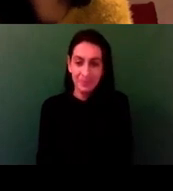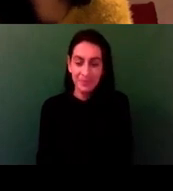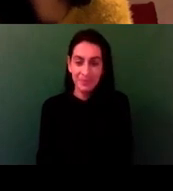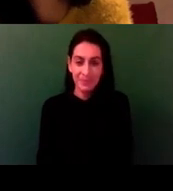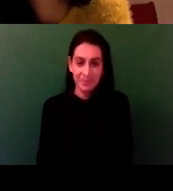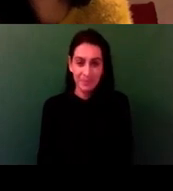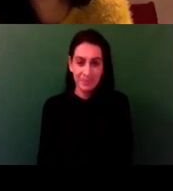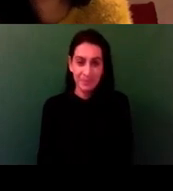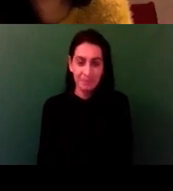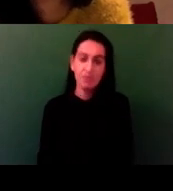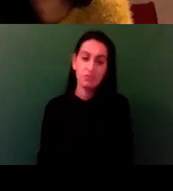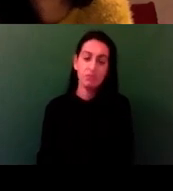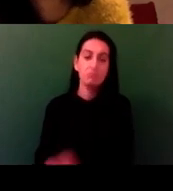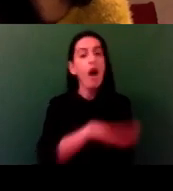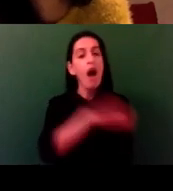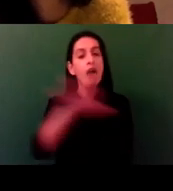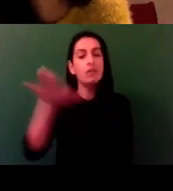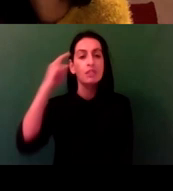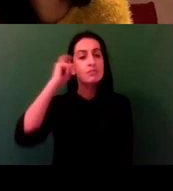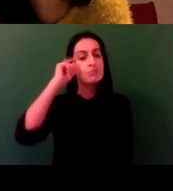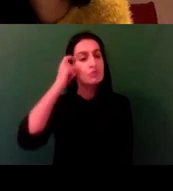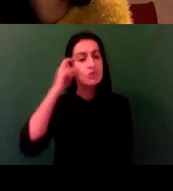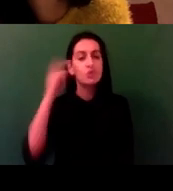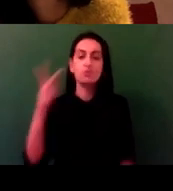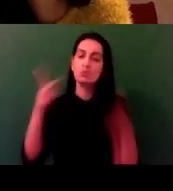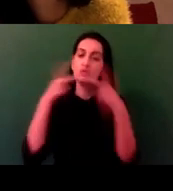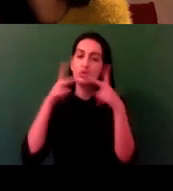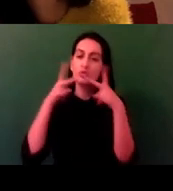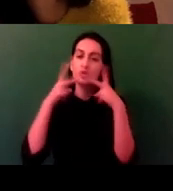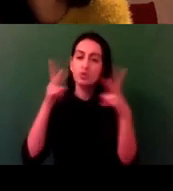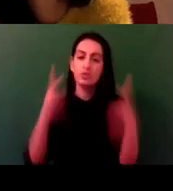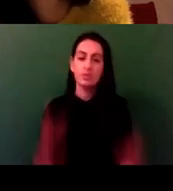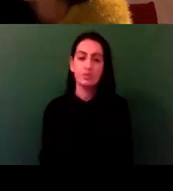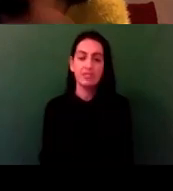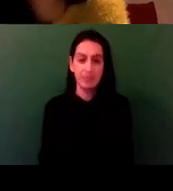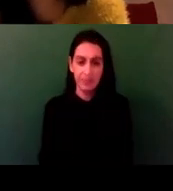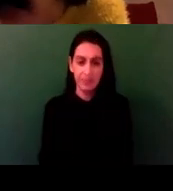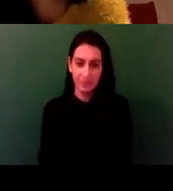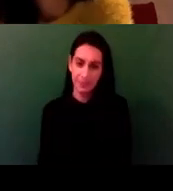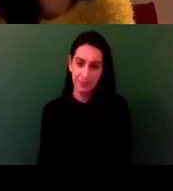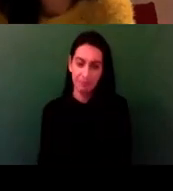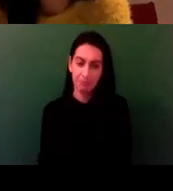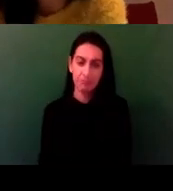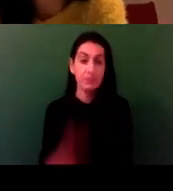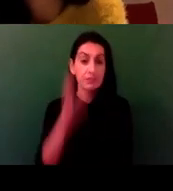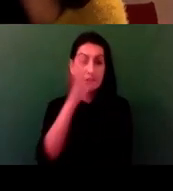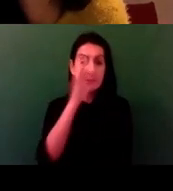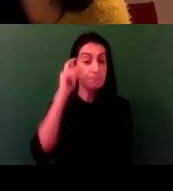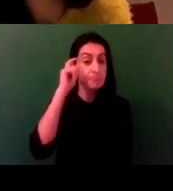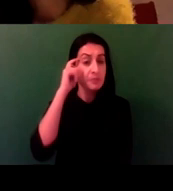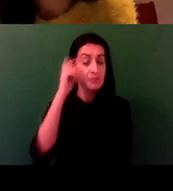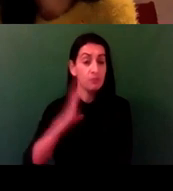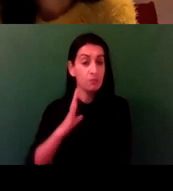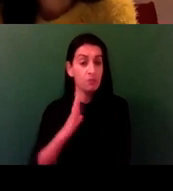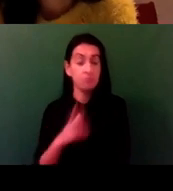genel tartışma kısmını açabiliriz. Bu konuda katkılarınızı yine ve söz almak istiyorsanız yine chat kısmına